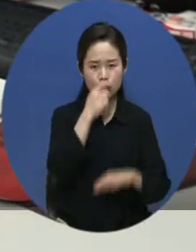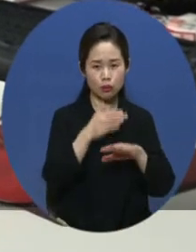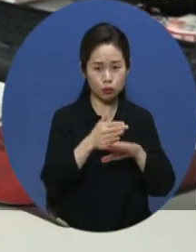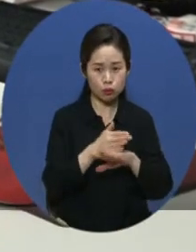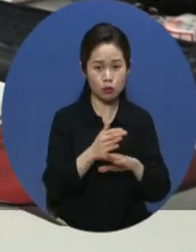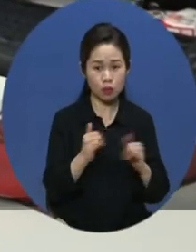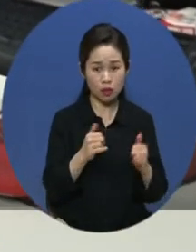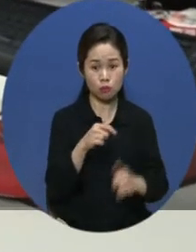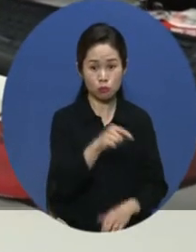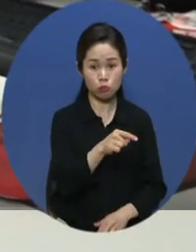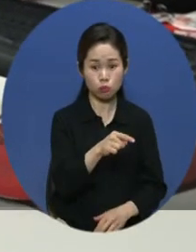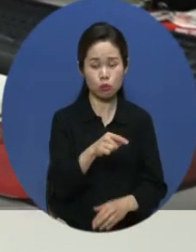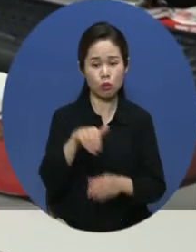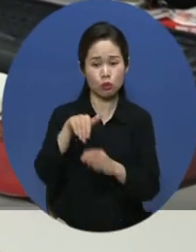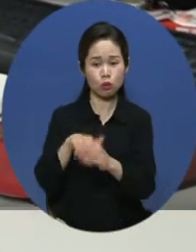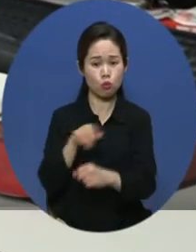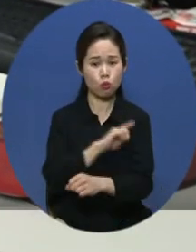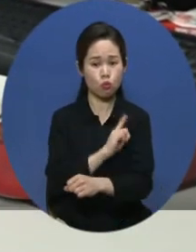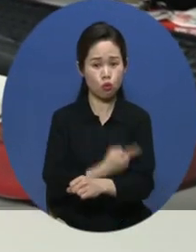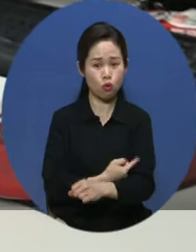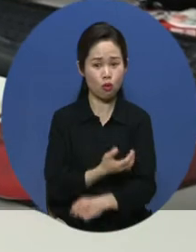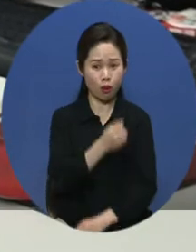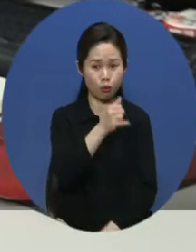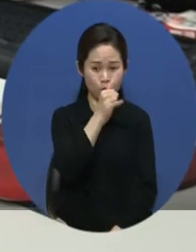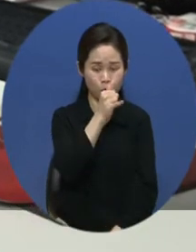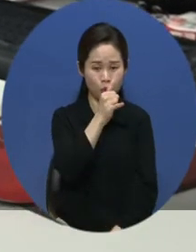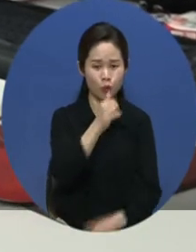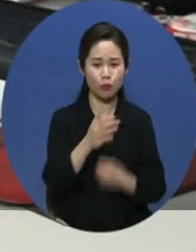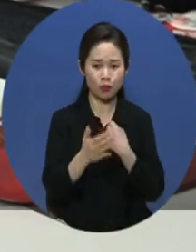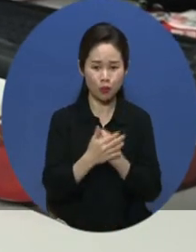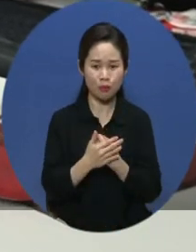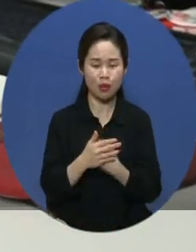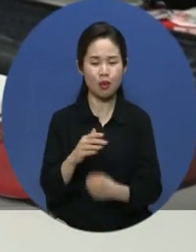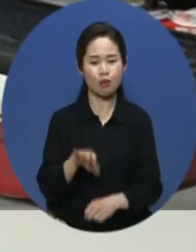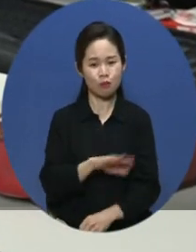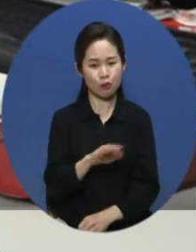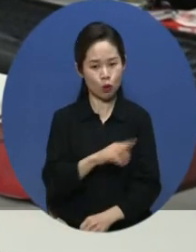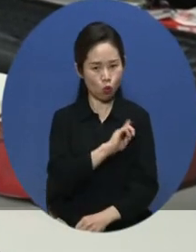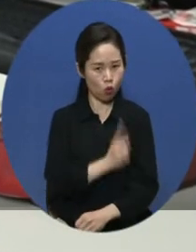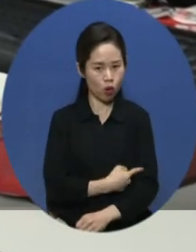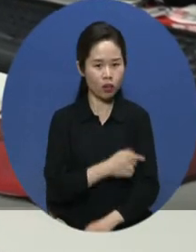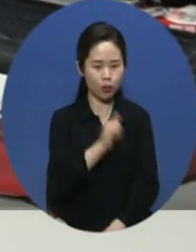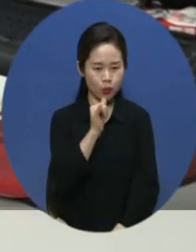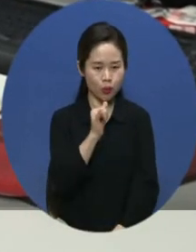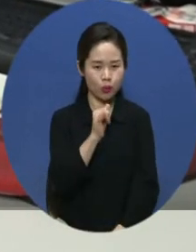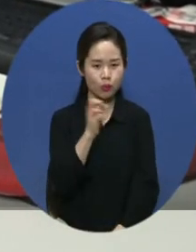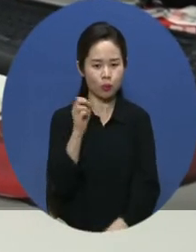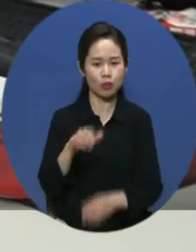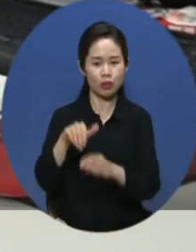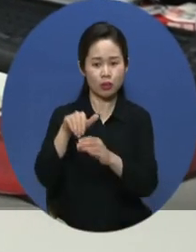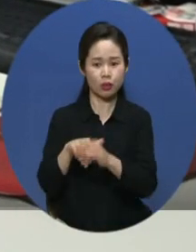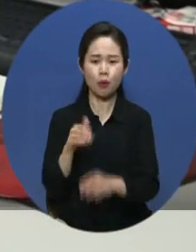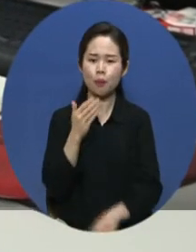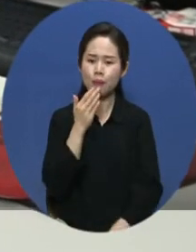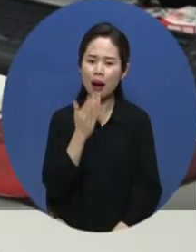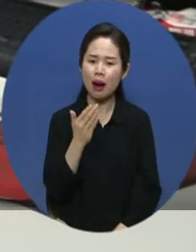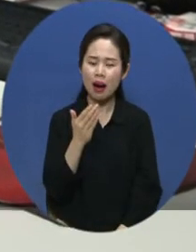느린학습자분들도 선거할 권리가 있는 분들께 이런 권리가 있고 어떻게 이제 선거를 할 수